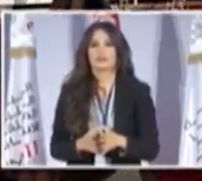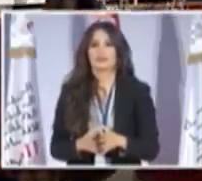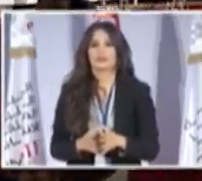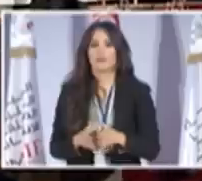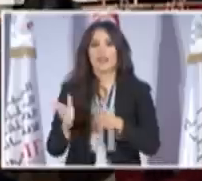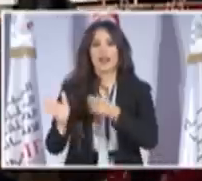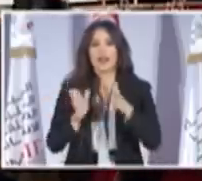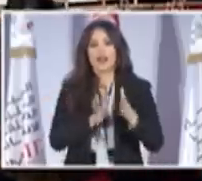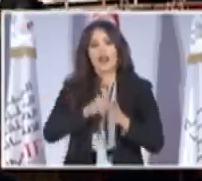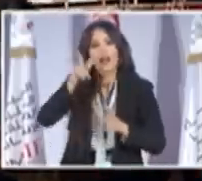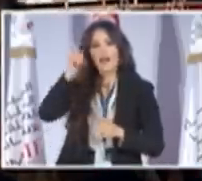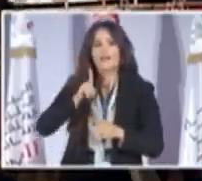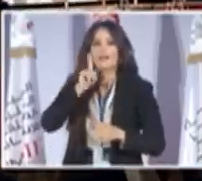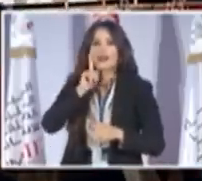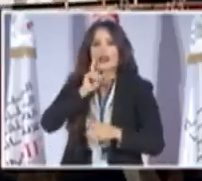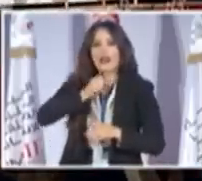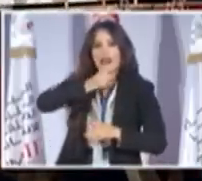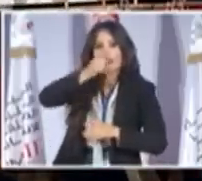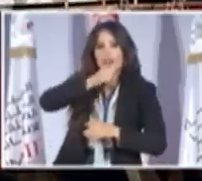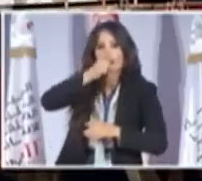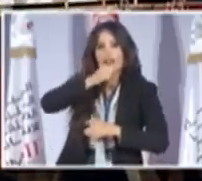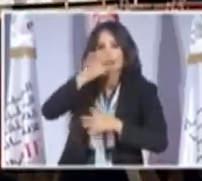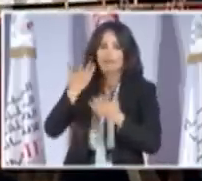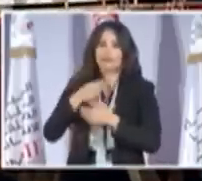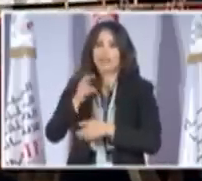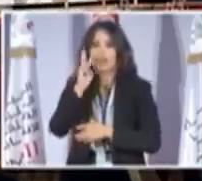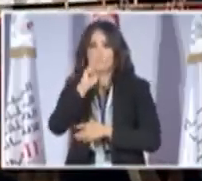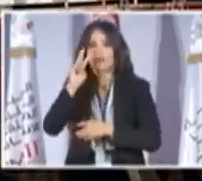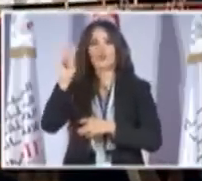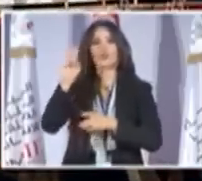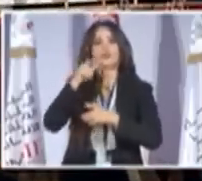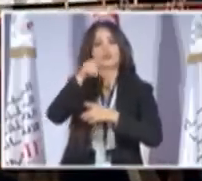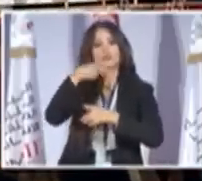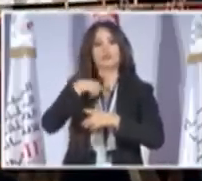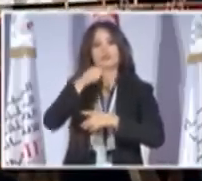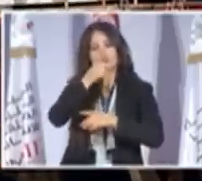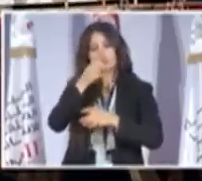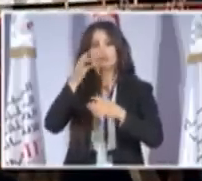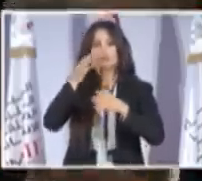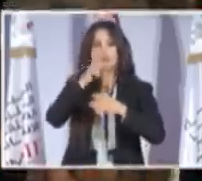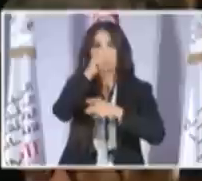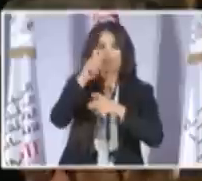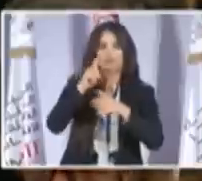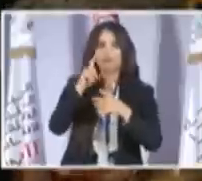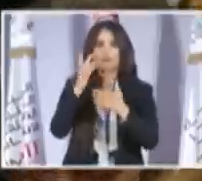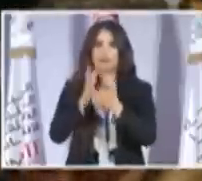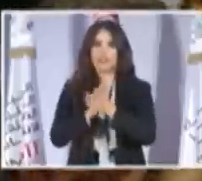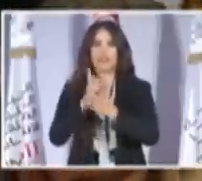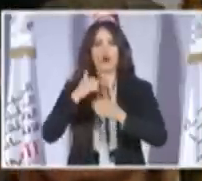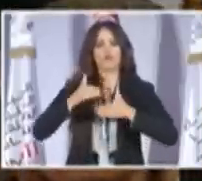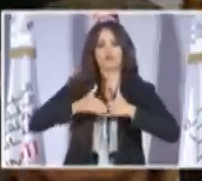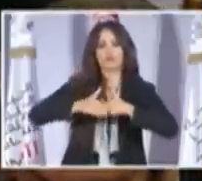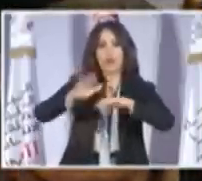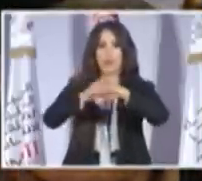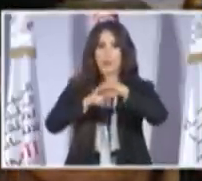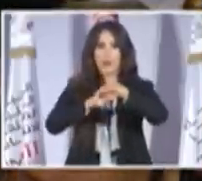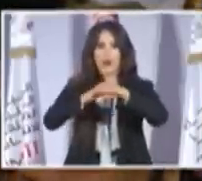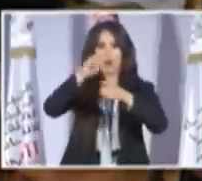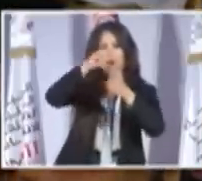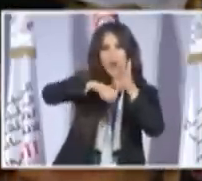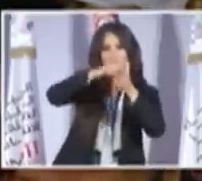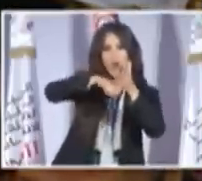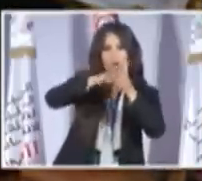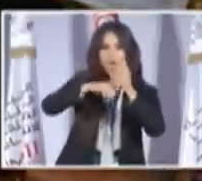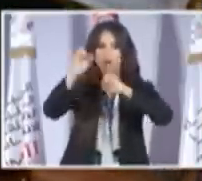مبروك اخير مراسل قناه دي دبليو في الحقيقه بالتواصل مع مساله المخالفات منظمه ايتش